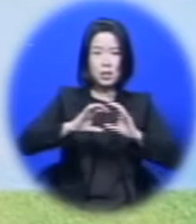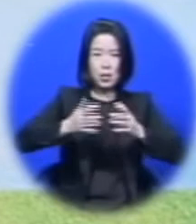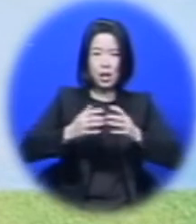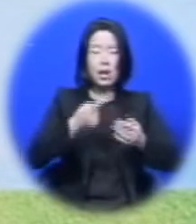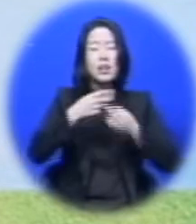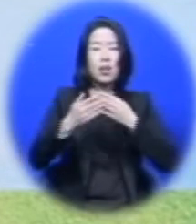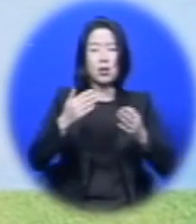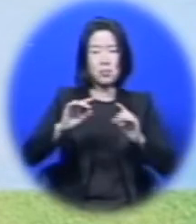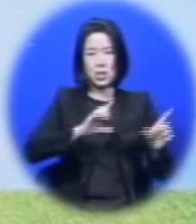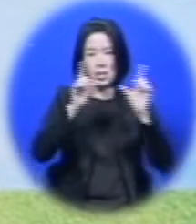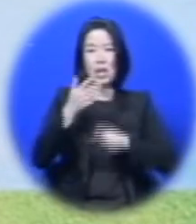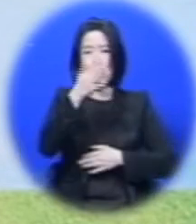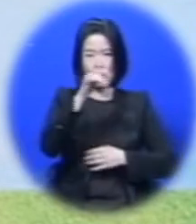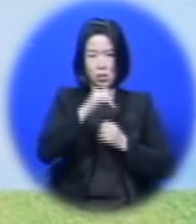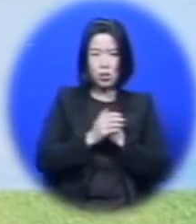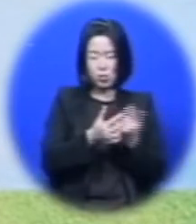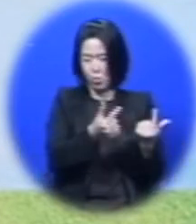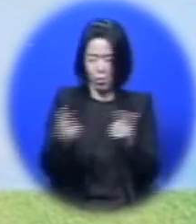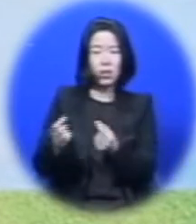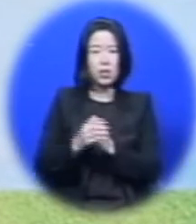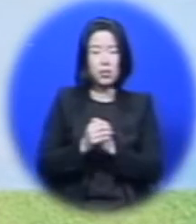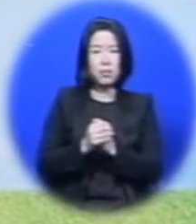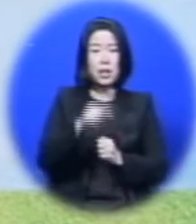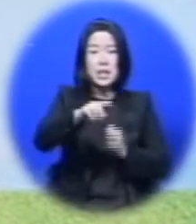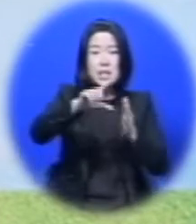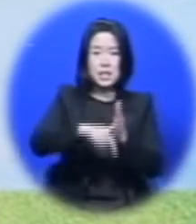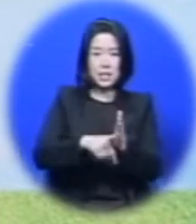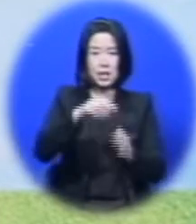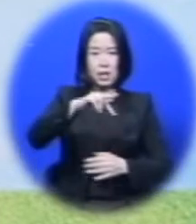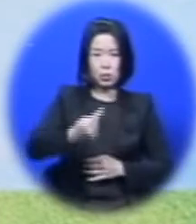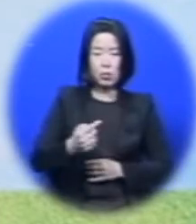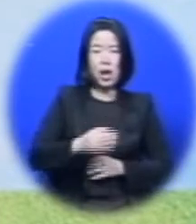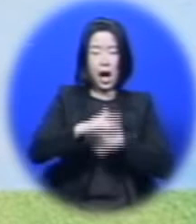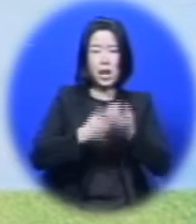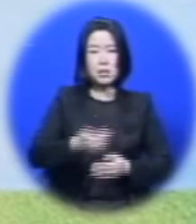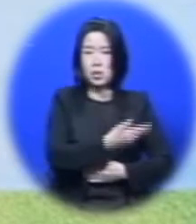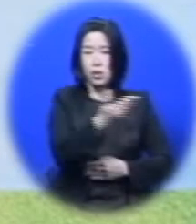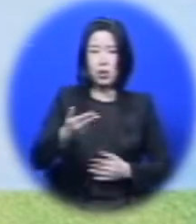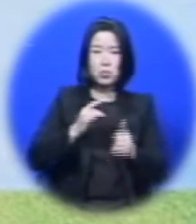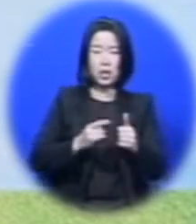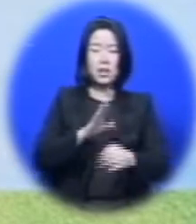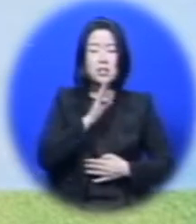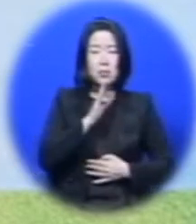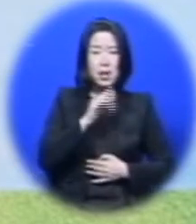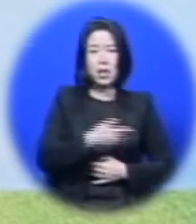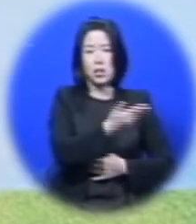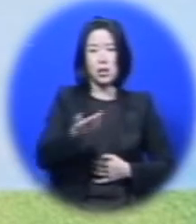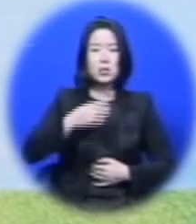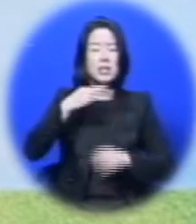있어요. 다 그렇습니다. 오늘 이 시간에도 하나님이 여러분에게 정말 여러분이